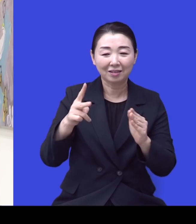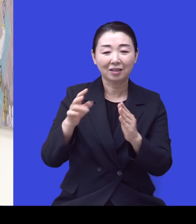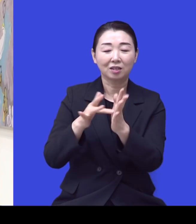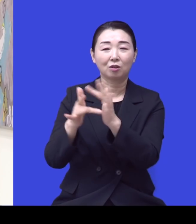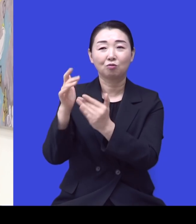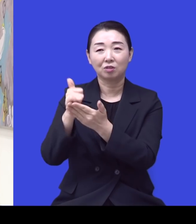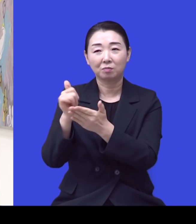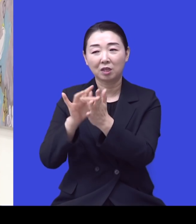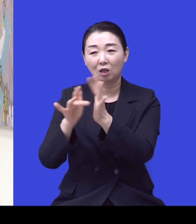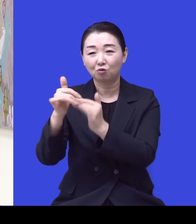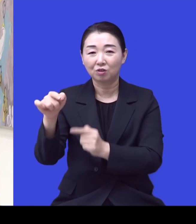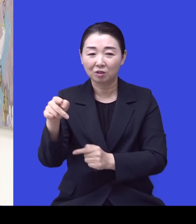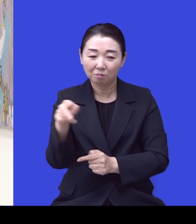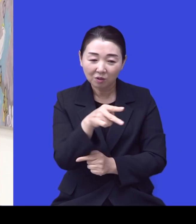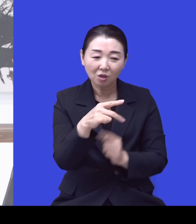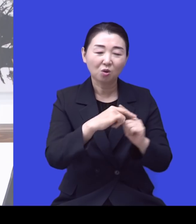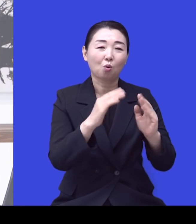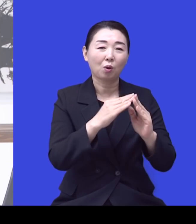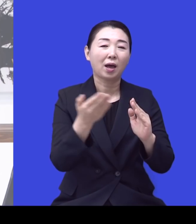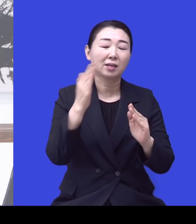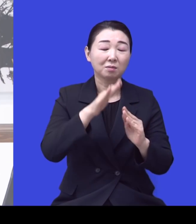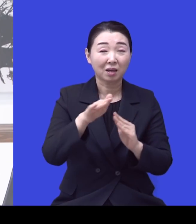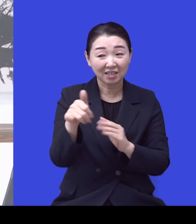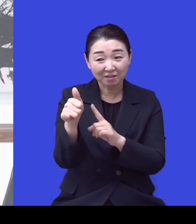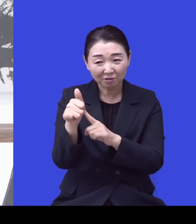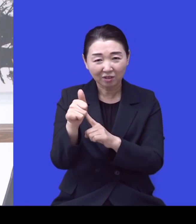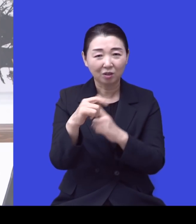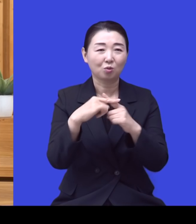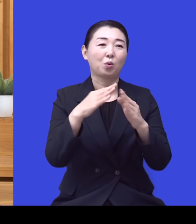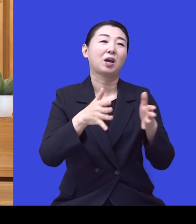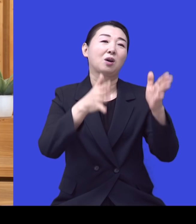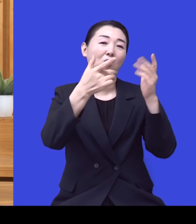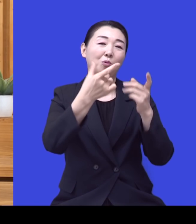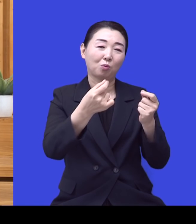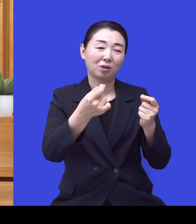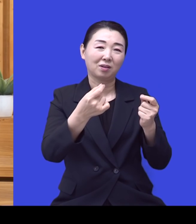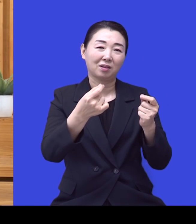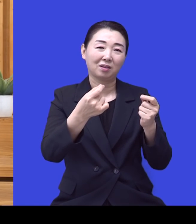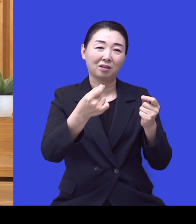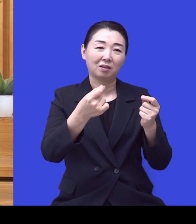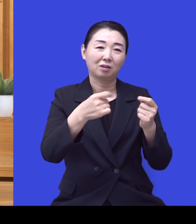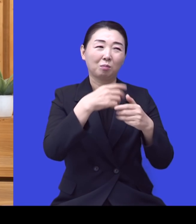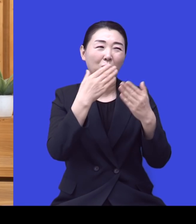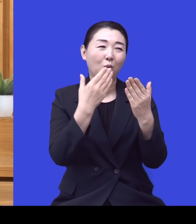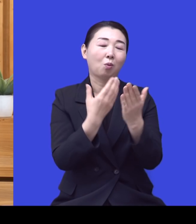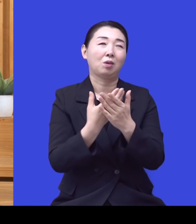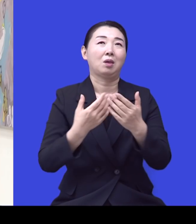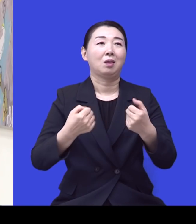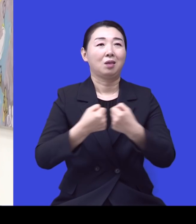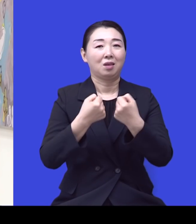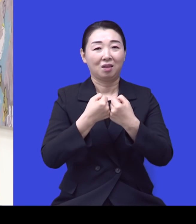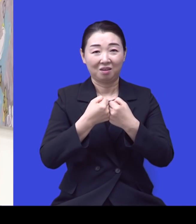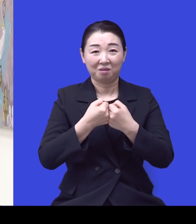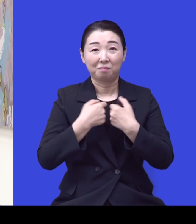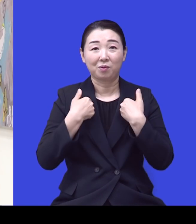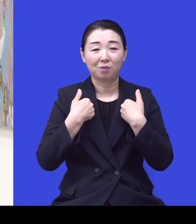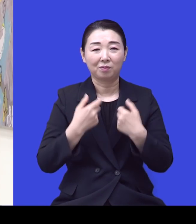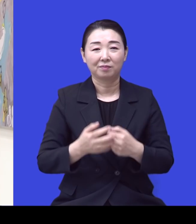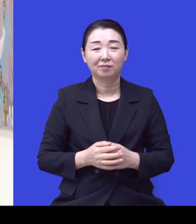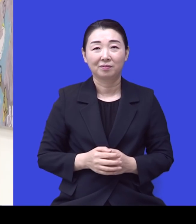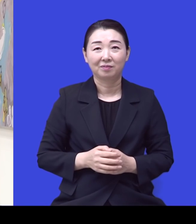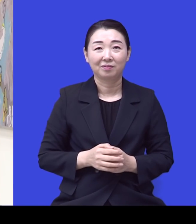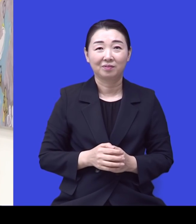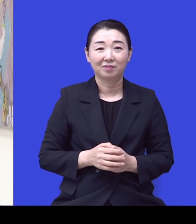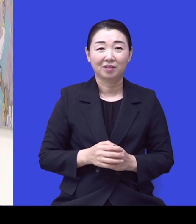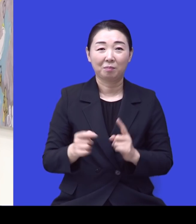교회지만은 네. 그분에겐 교회가 건물이었어요. 그렇죠. 유지하는 거였어요. 그렇죠. 그게 다 부닥쳐야 되는 거예요. 네. 그 다음에 돌아오셔서